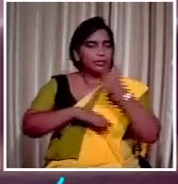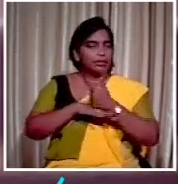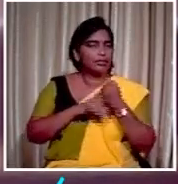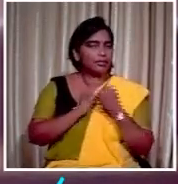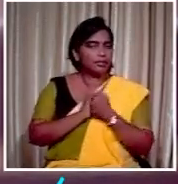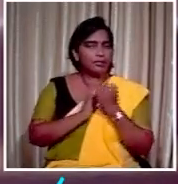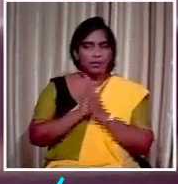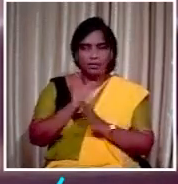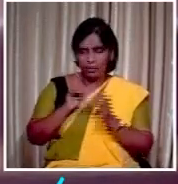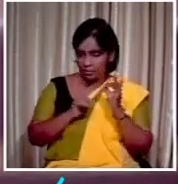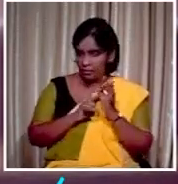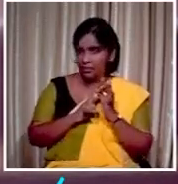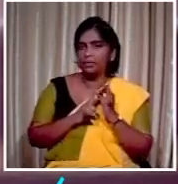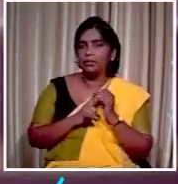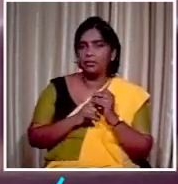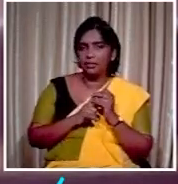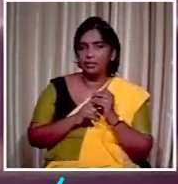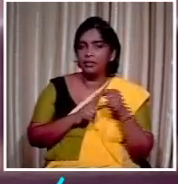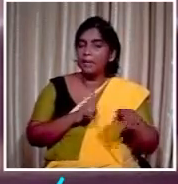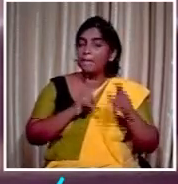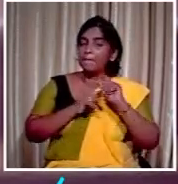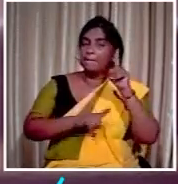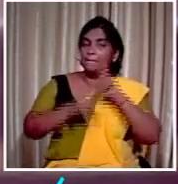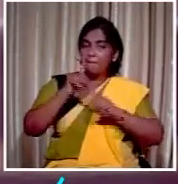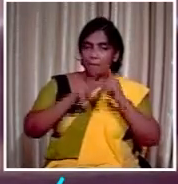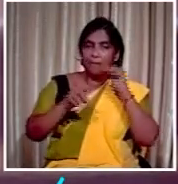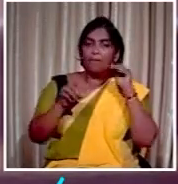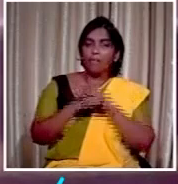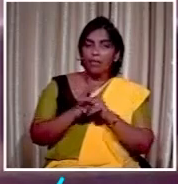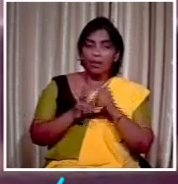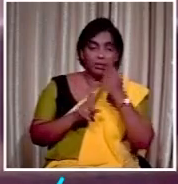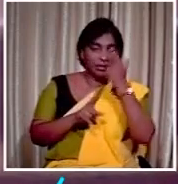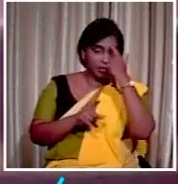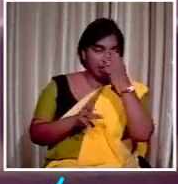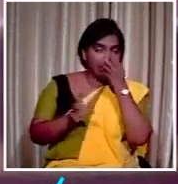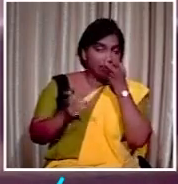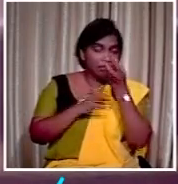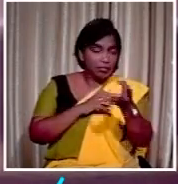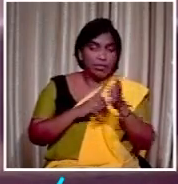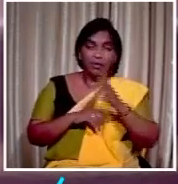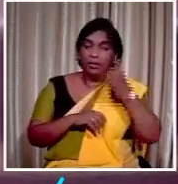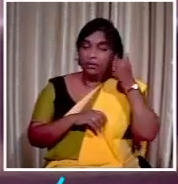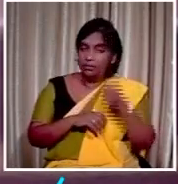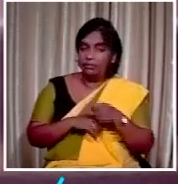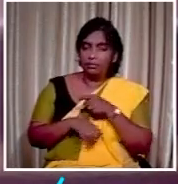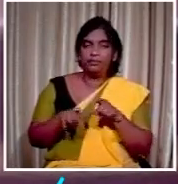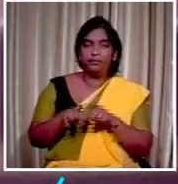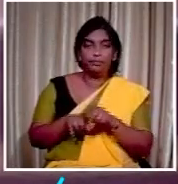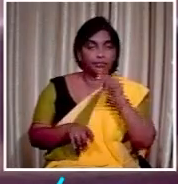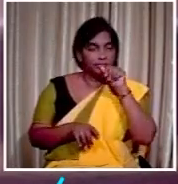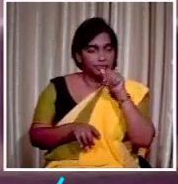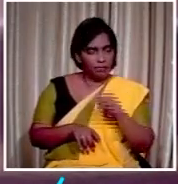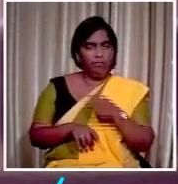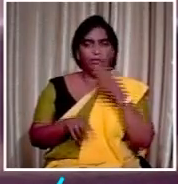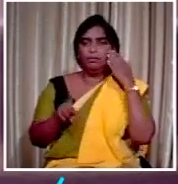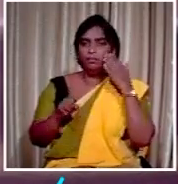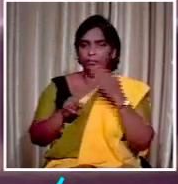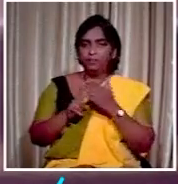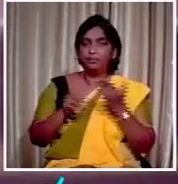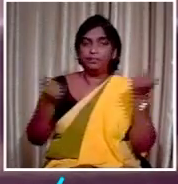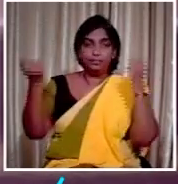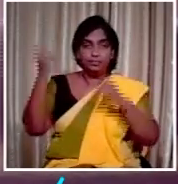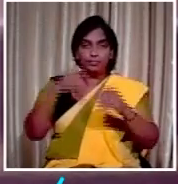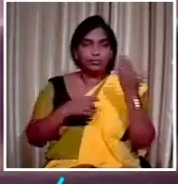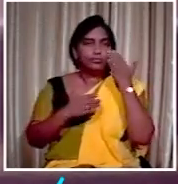मंत्री तुमियनी मे पार्लिमेंतुरे पास्कु काये वेदगत्कम अवंककम मे